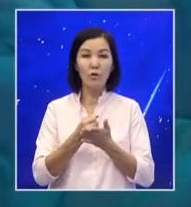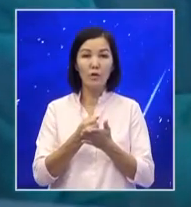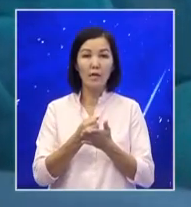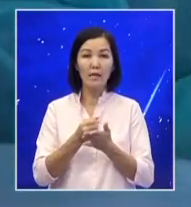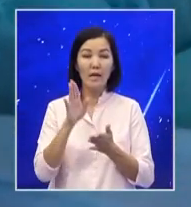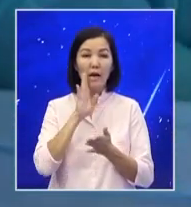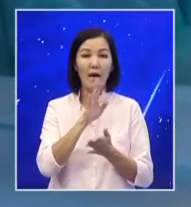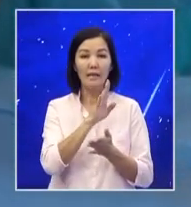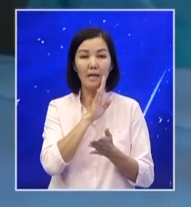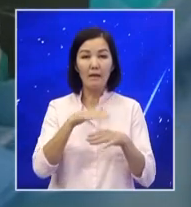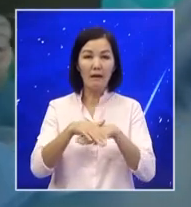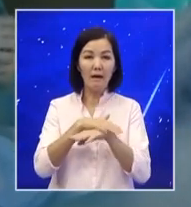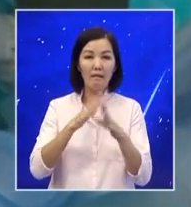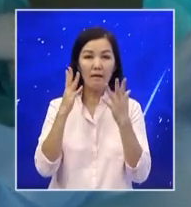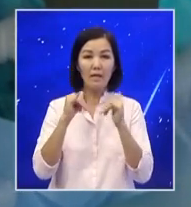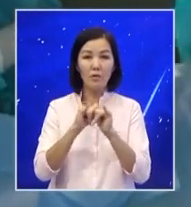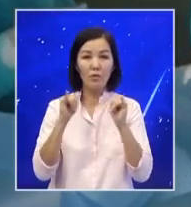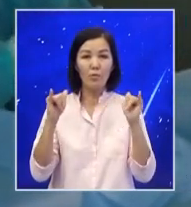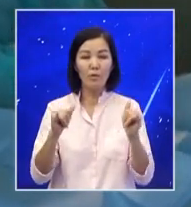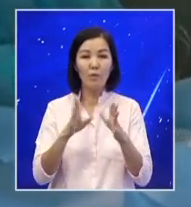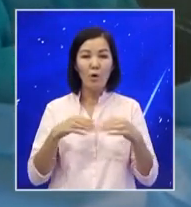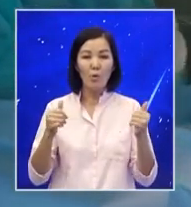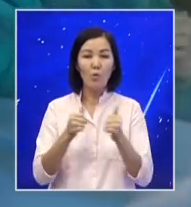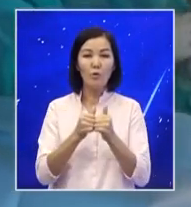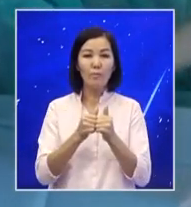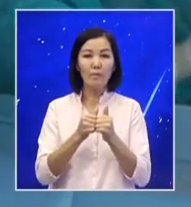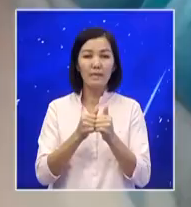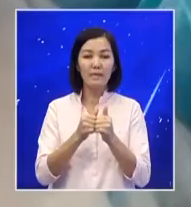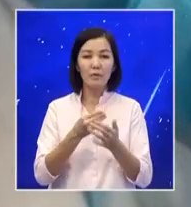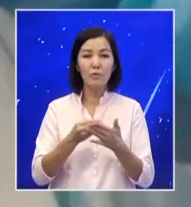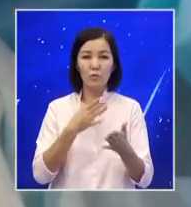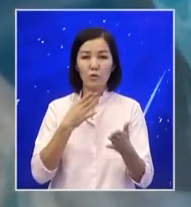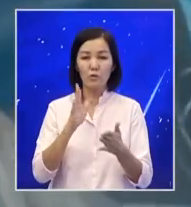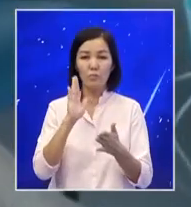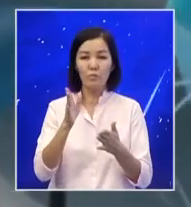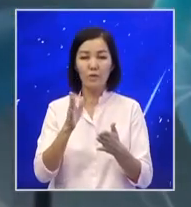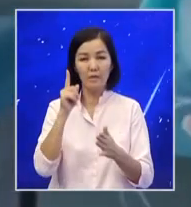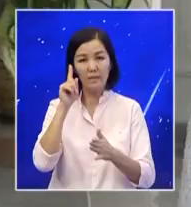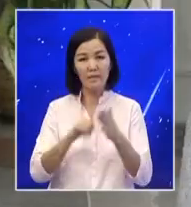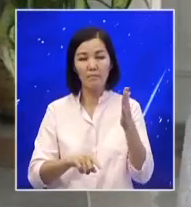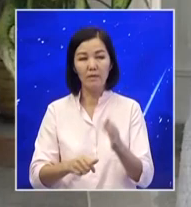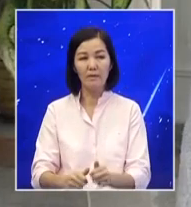шешімді халық санының көбейтуімен қатар отбасы құндылықтарының түсеріне сенімді.